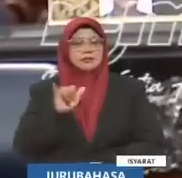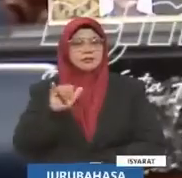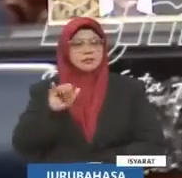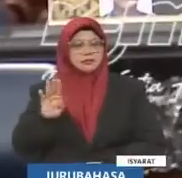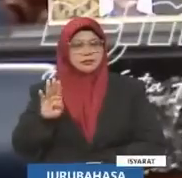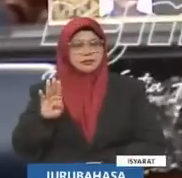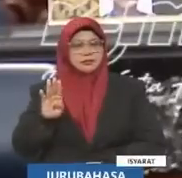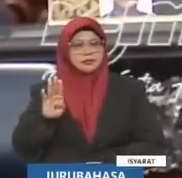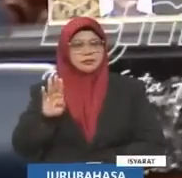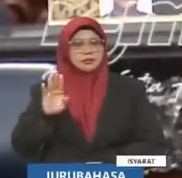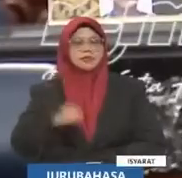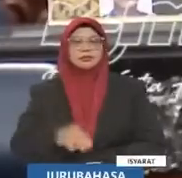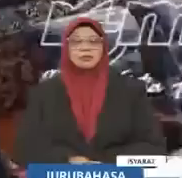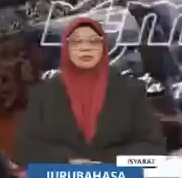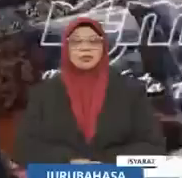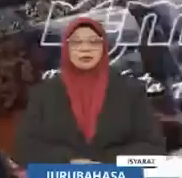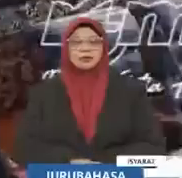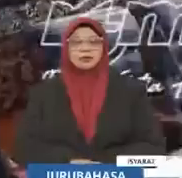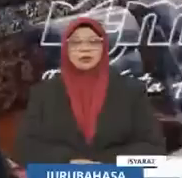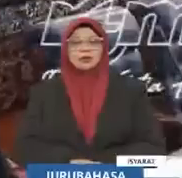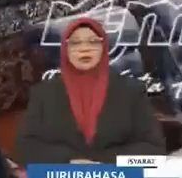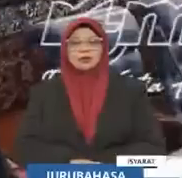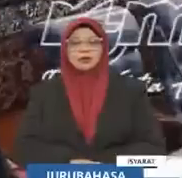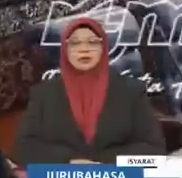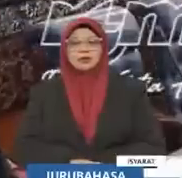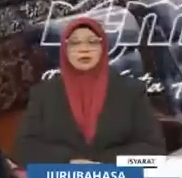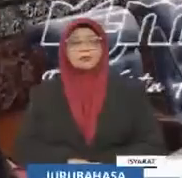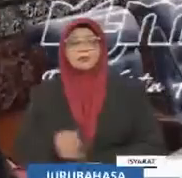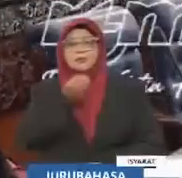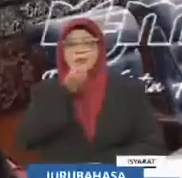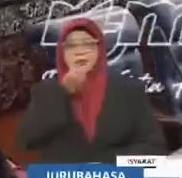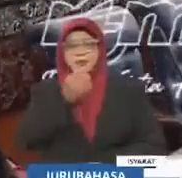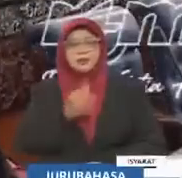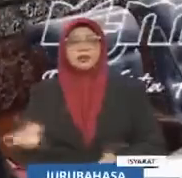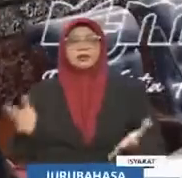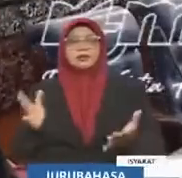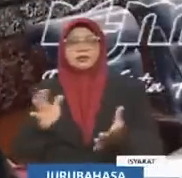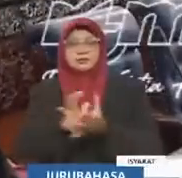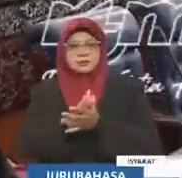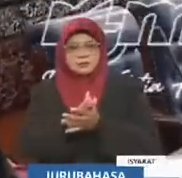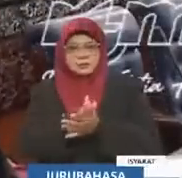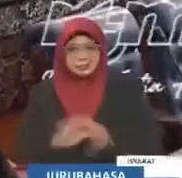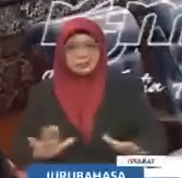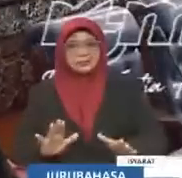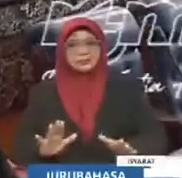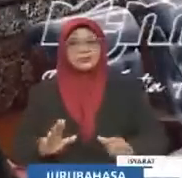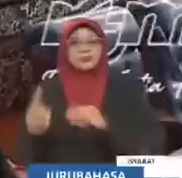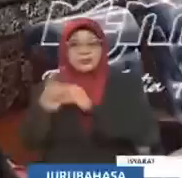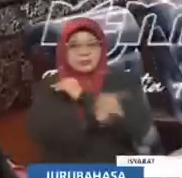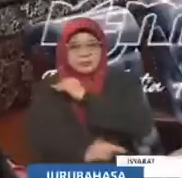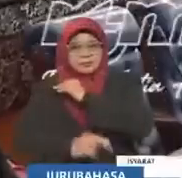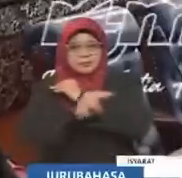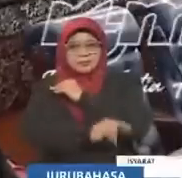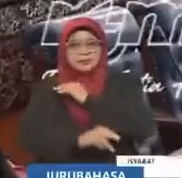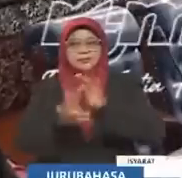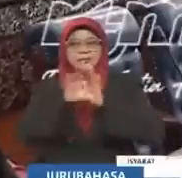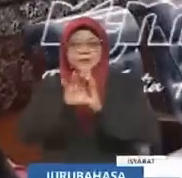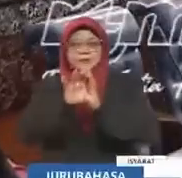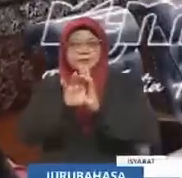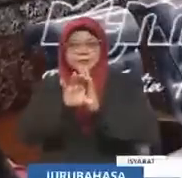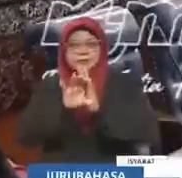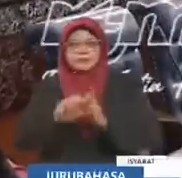Bintulu food security naga saya sebut contoh-contoh